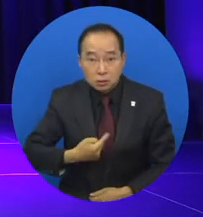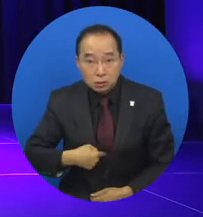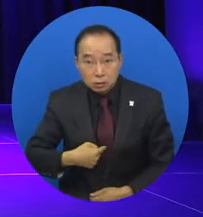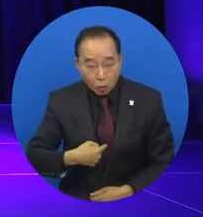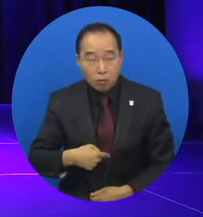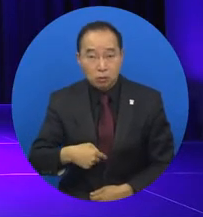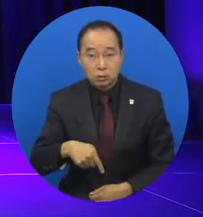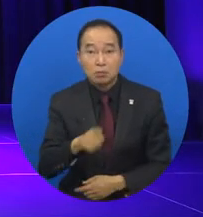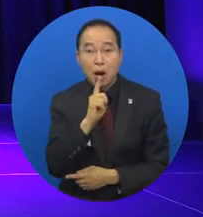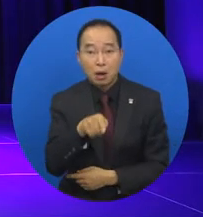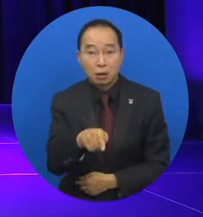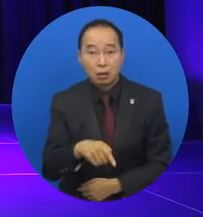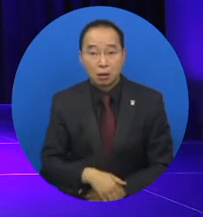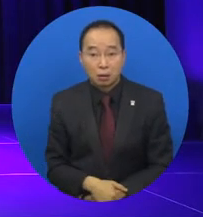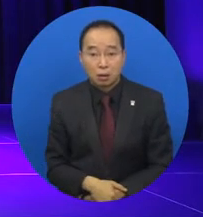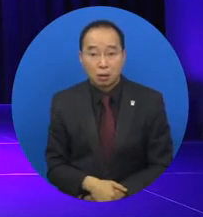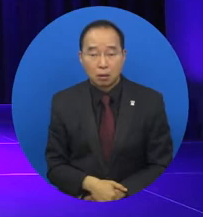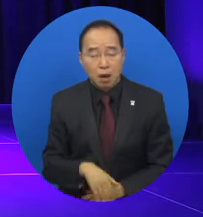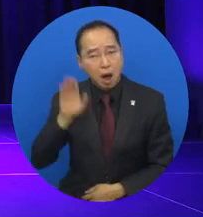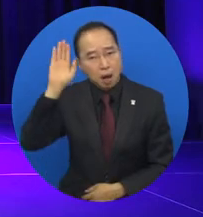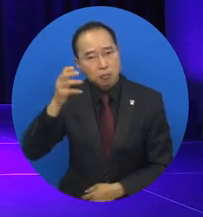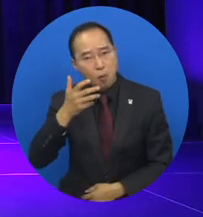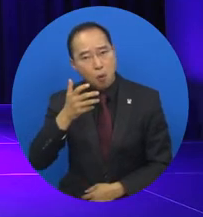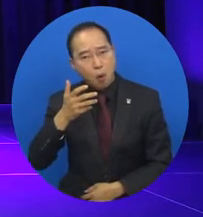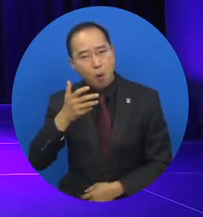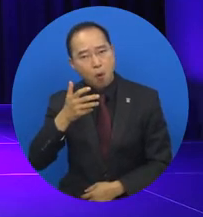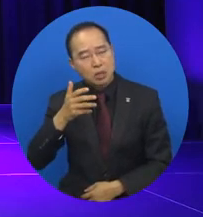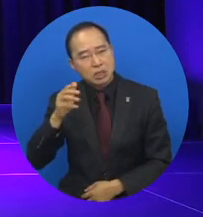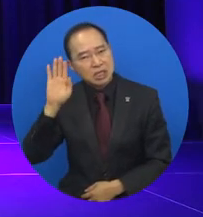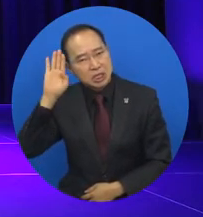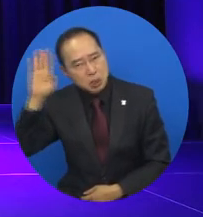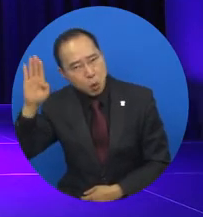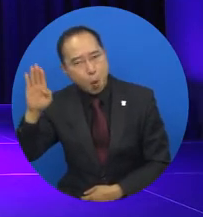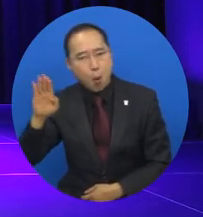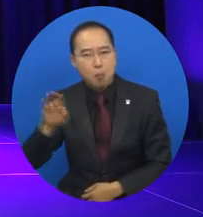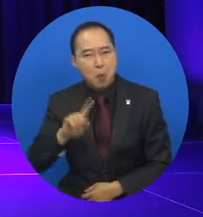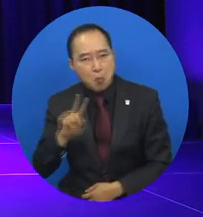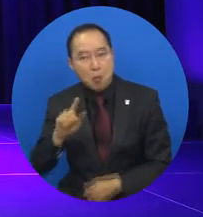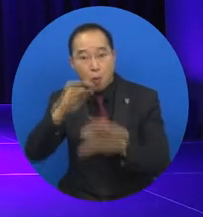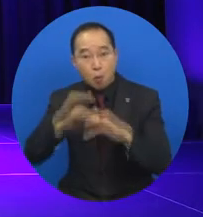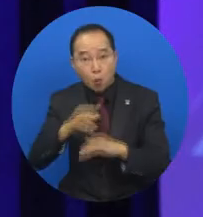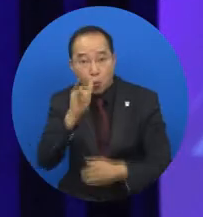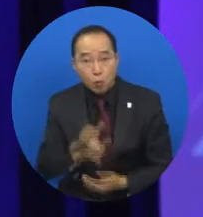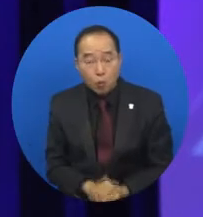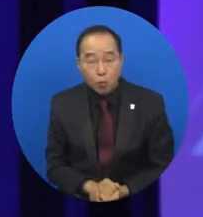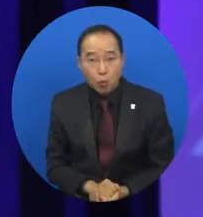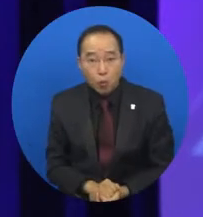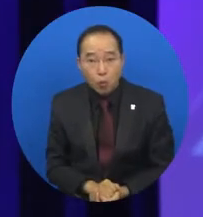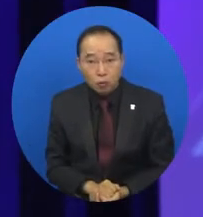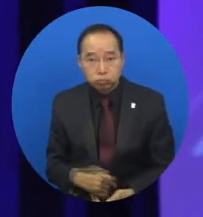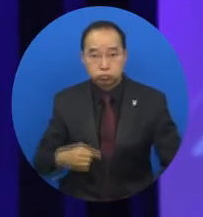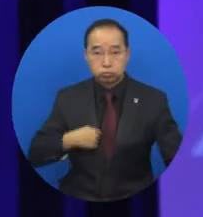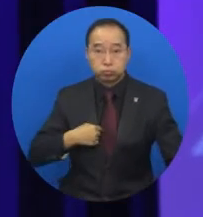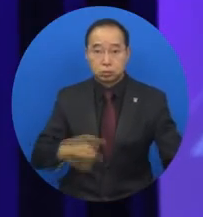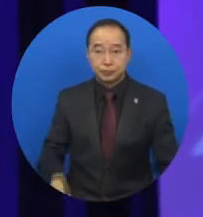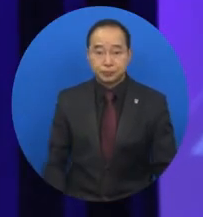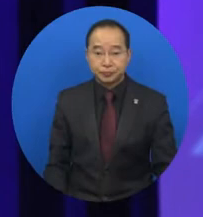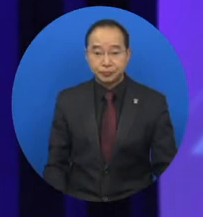그랬는데 자신이 스스로가 그 얘기를 하는 것을 듣고 저는 깜짝 놀랐죠. 어떤 얘기를